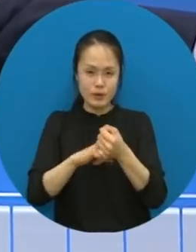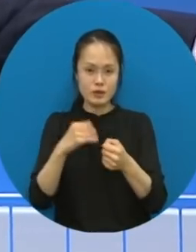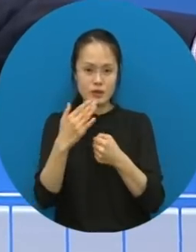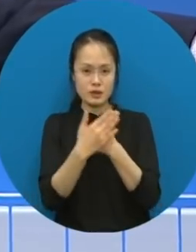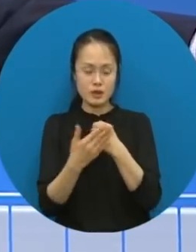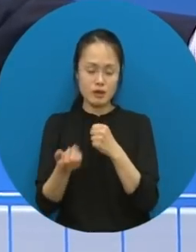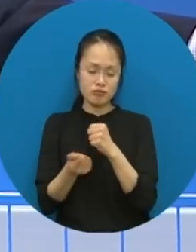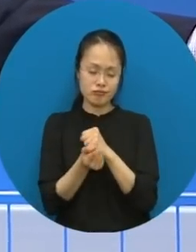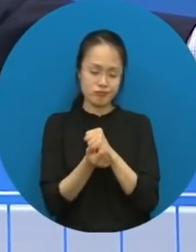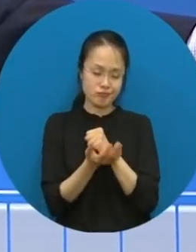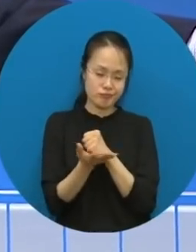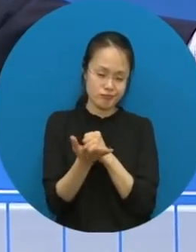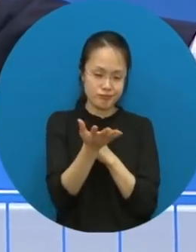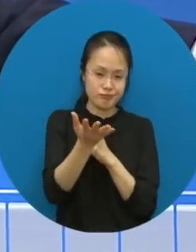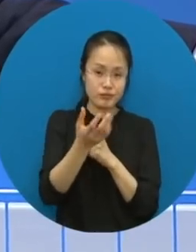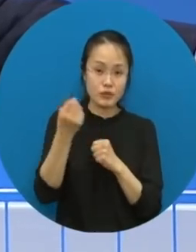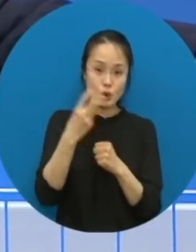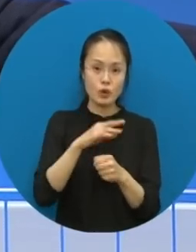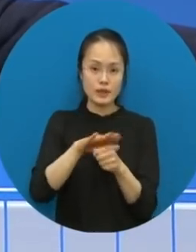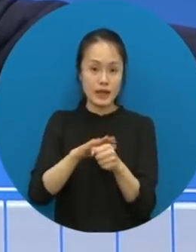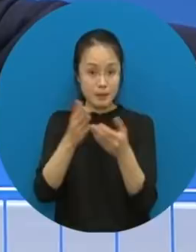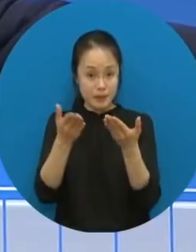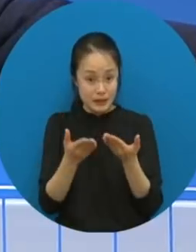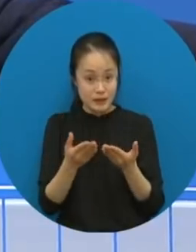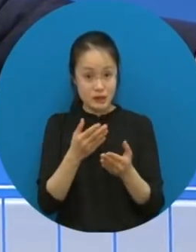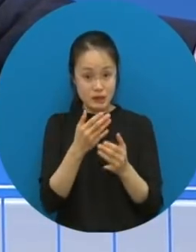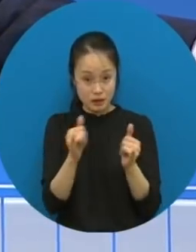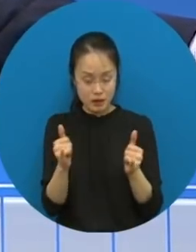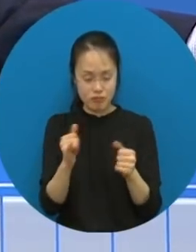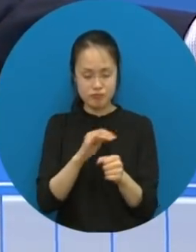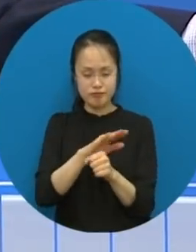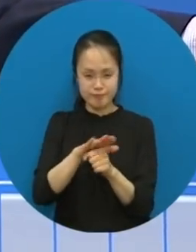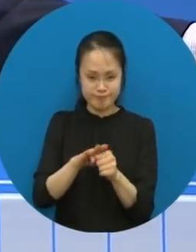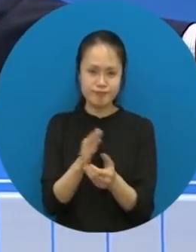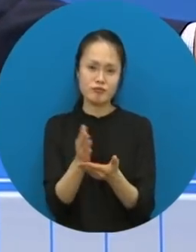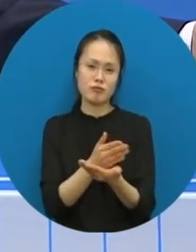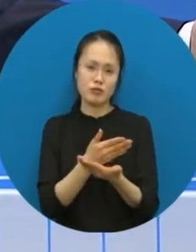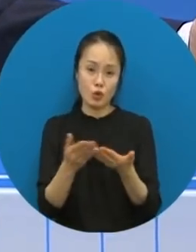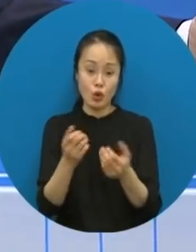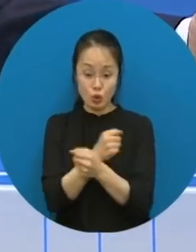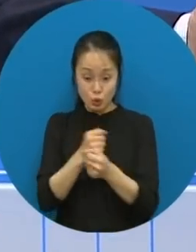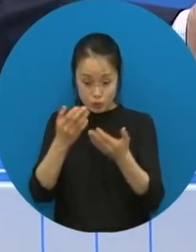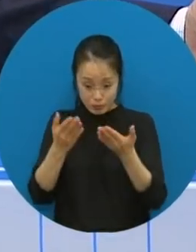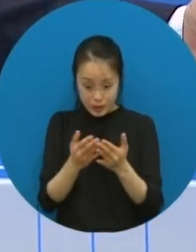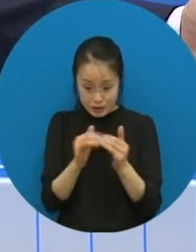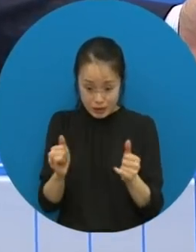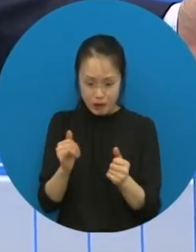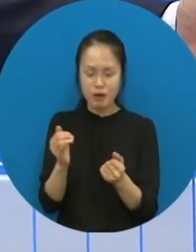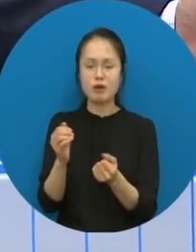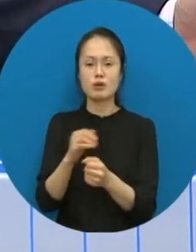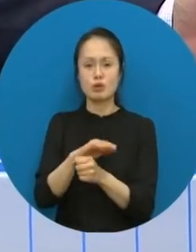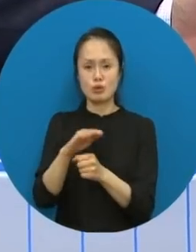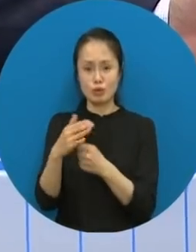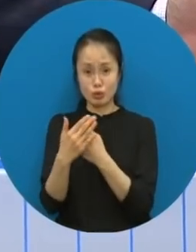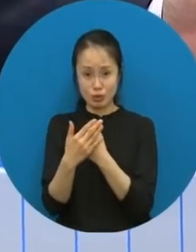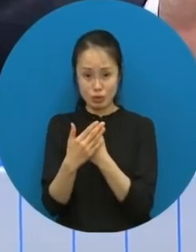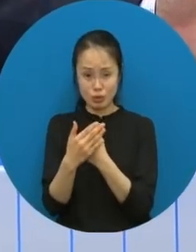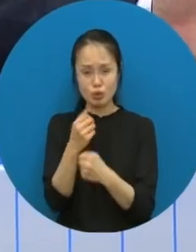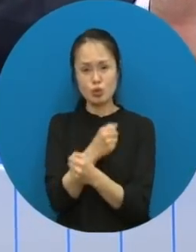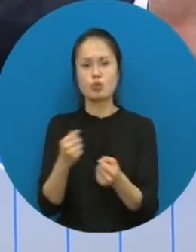사랑받은 자는 사랑하며 용서받은 자는 용서하며 그 하나님의 거룩한 흐름을 거저받았으니